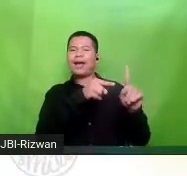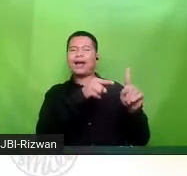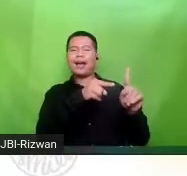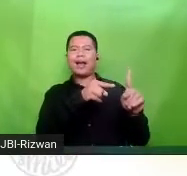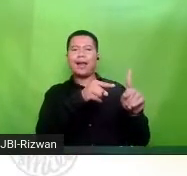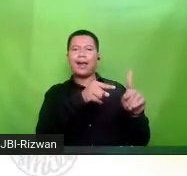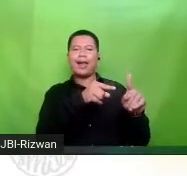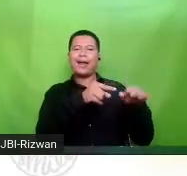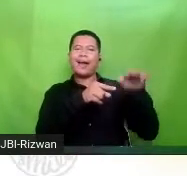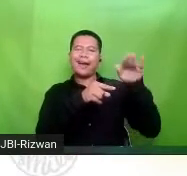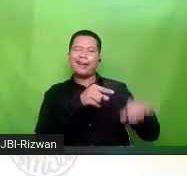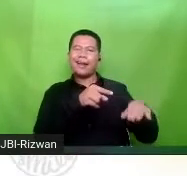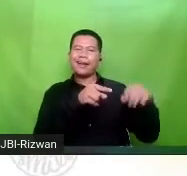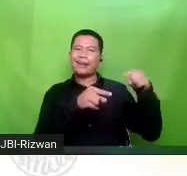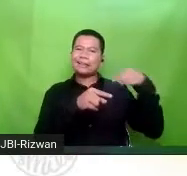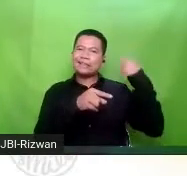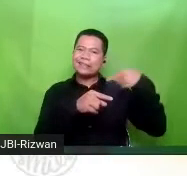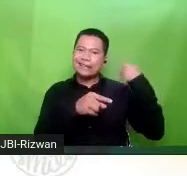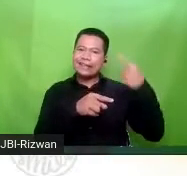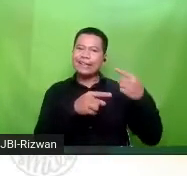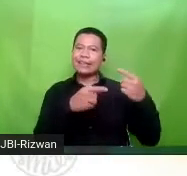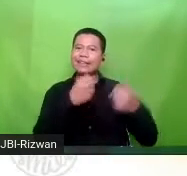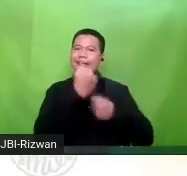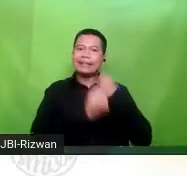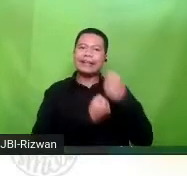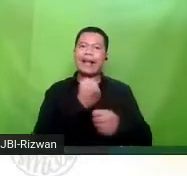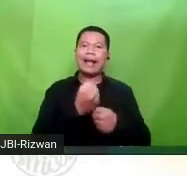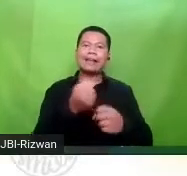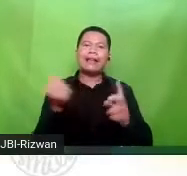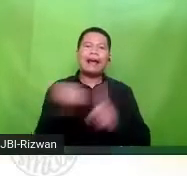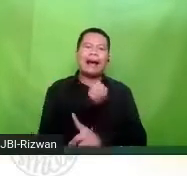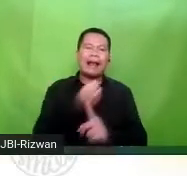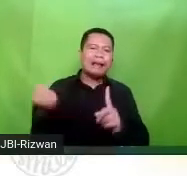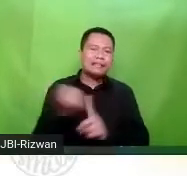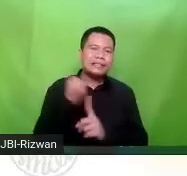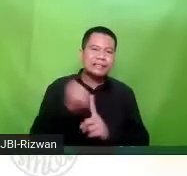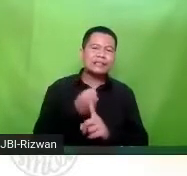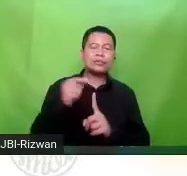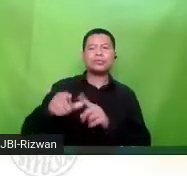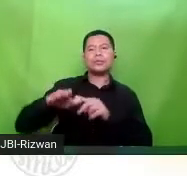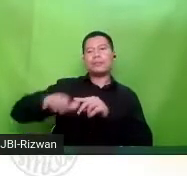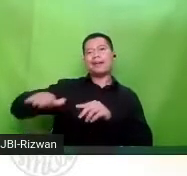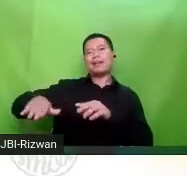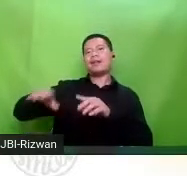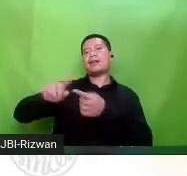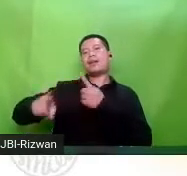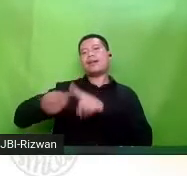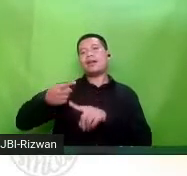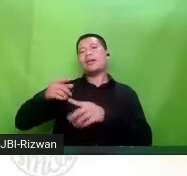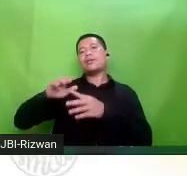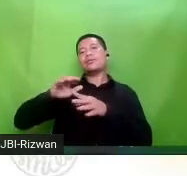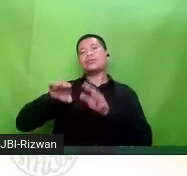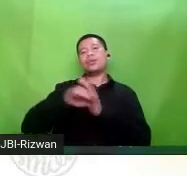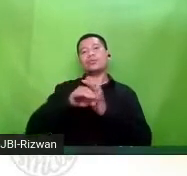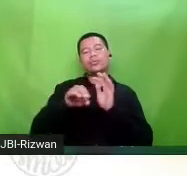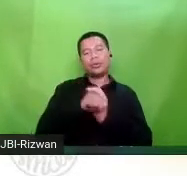sering melakukan tindakan kekerasan pada temannya, misal kemudian